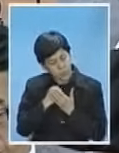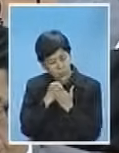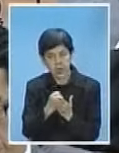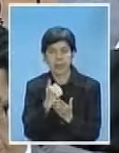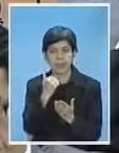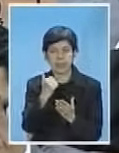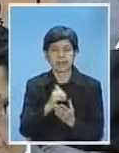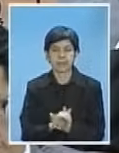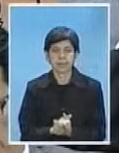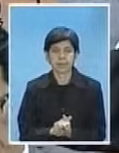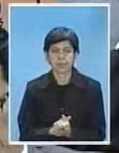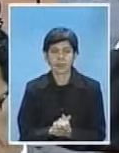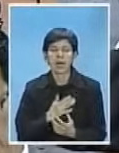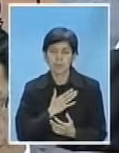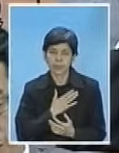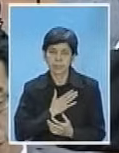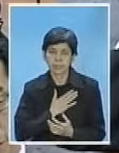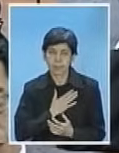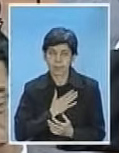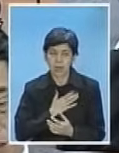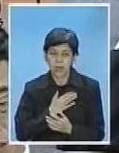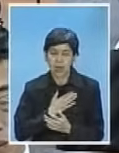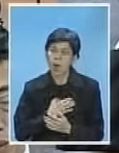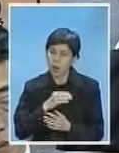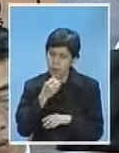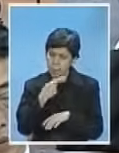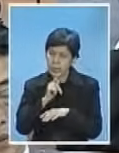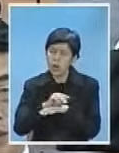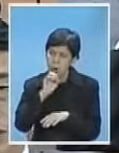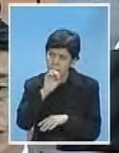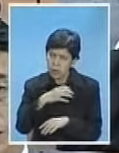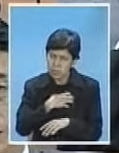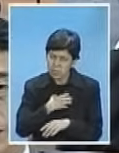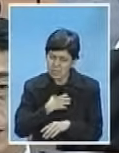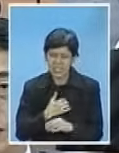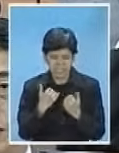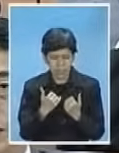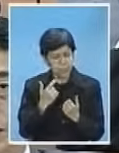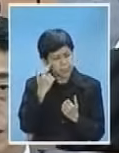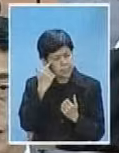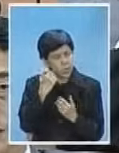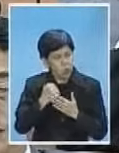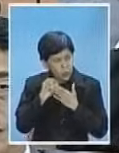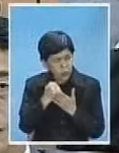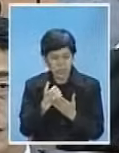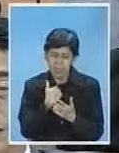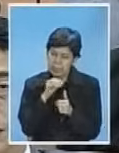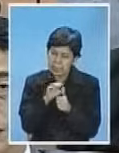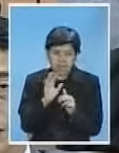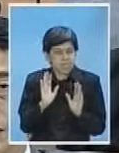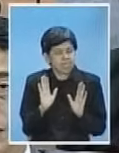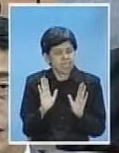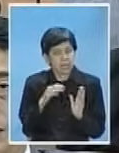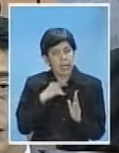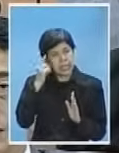ยิ่งผมจะกราบเรียนท่านประธานเพื่ออาจจะมีส่วนช่วยไม่บังอาจเสนอความเห็นแนะน